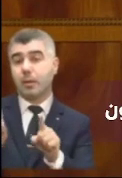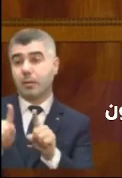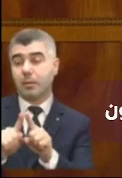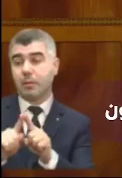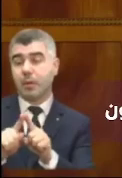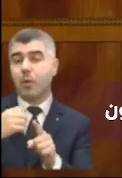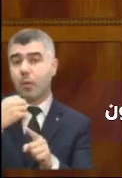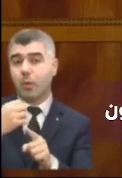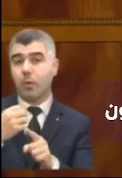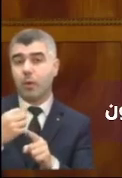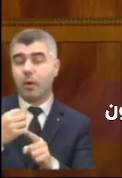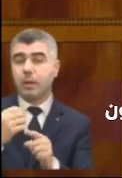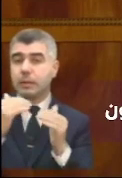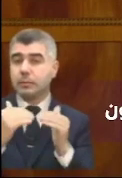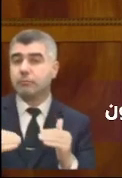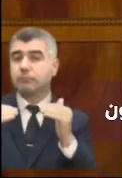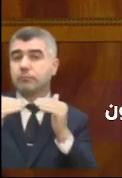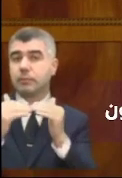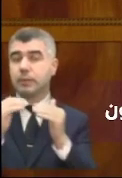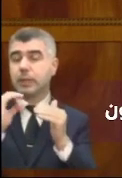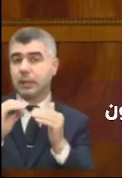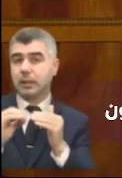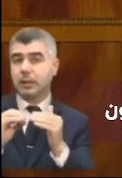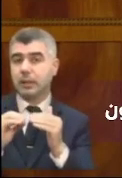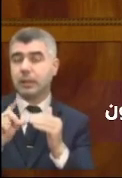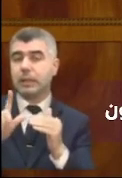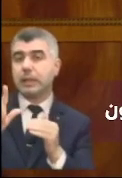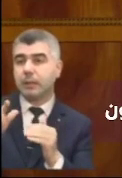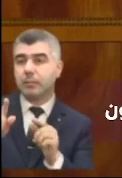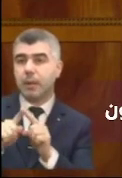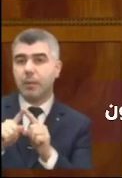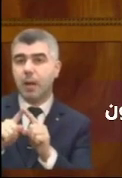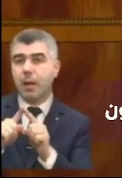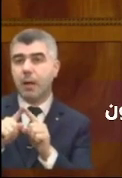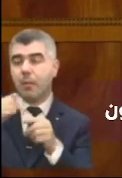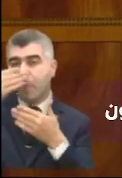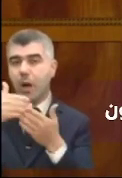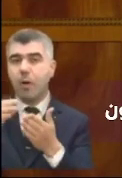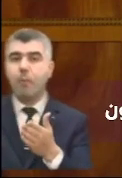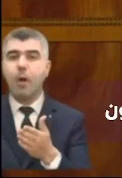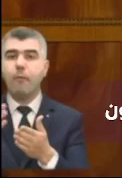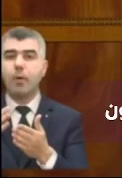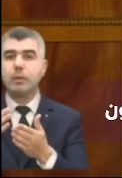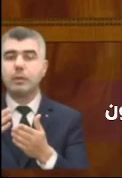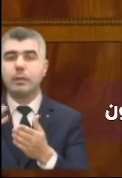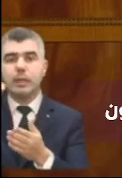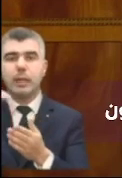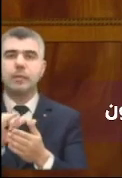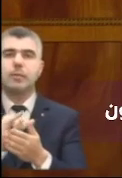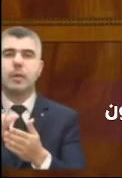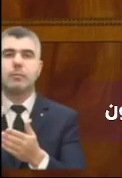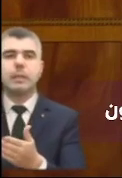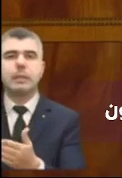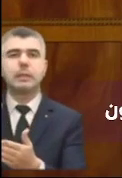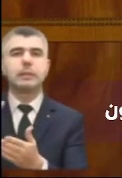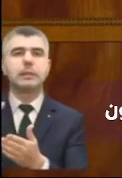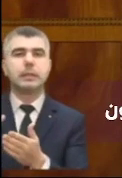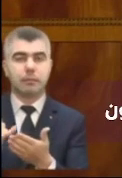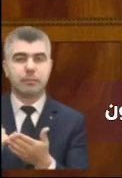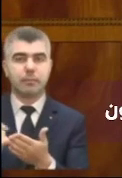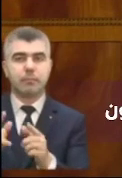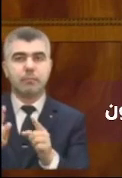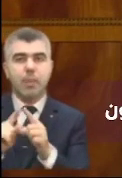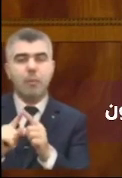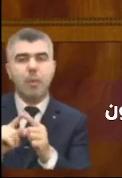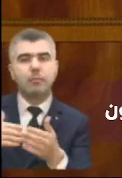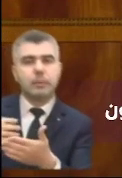نعم نرى كل هذه الأعمال التي هي تمثل هذا الحب الفرنسي